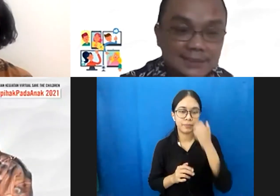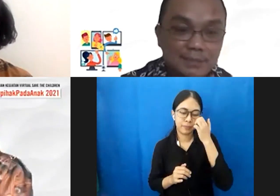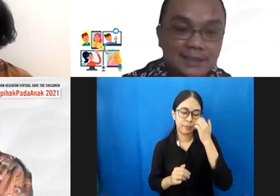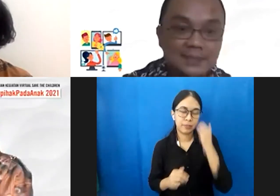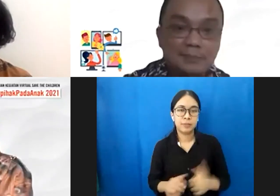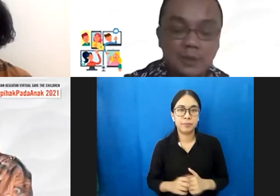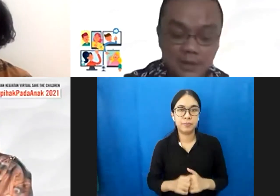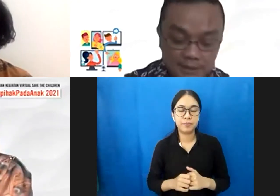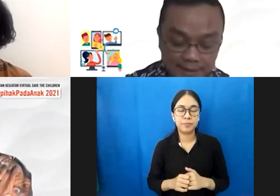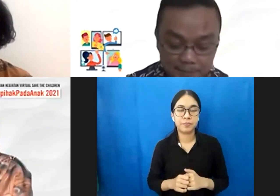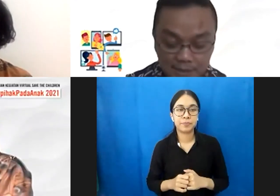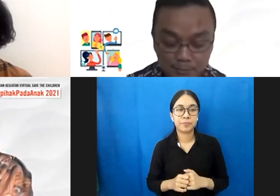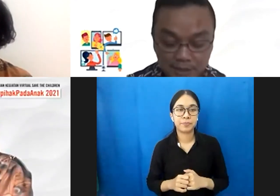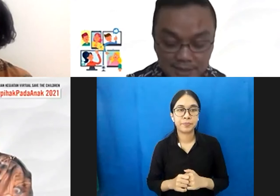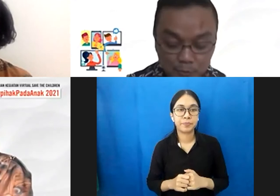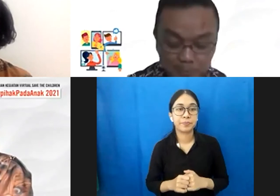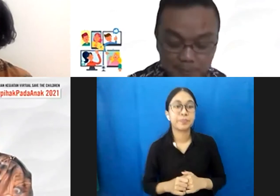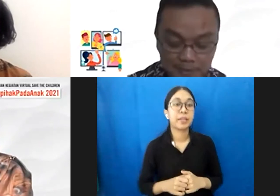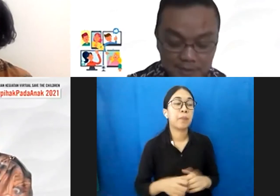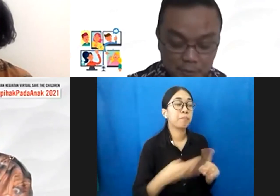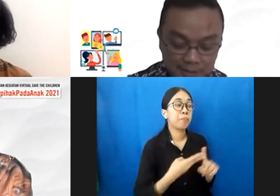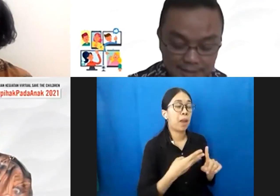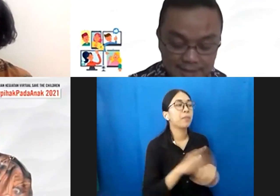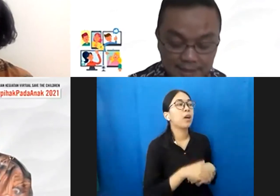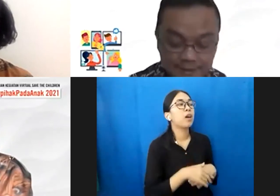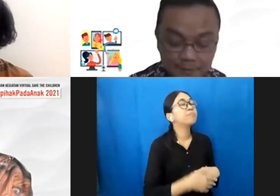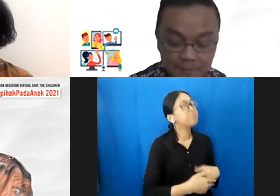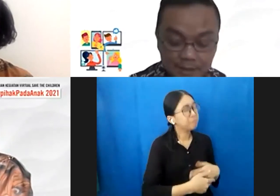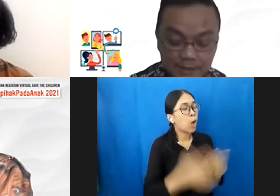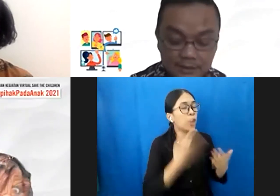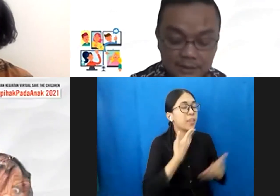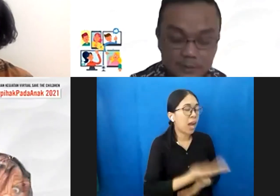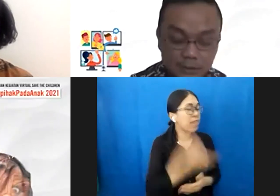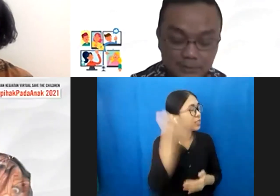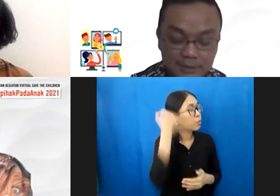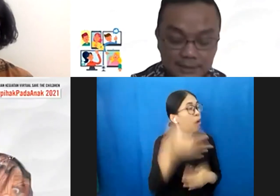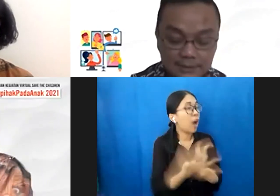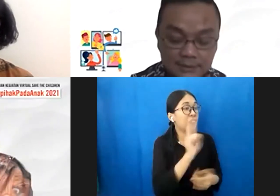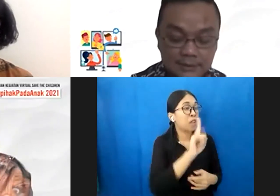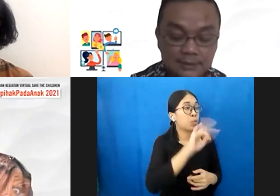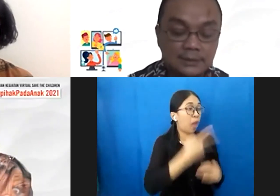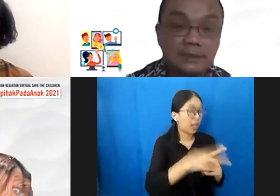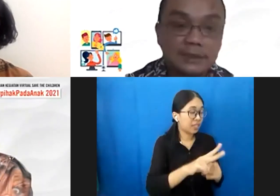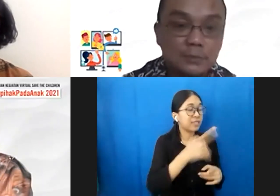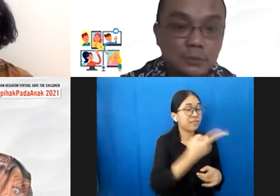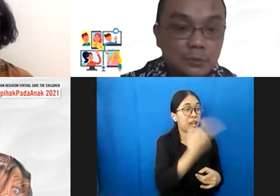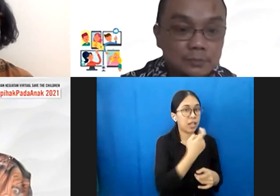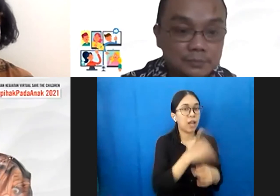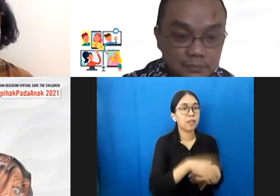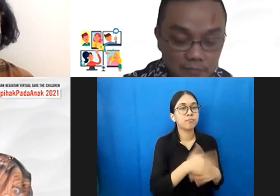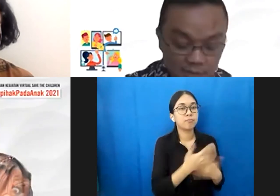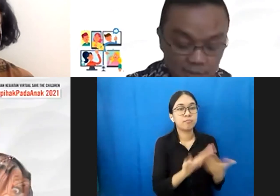Baik, terima kasih Ibu. Ya, mungkin masih bisa satu pertanyaan lagi, mungkin bisa ke